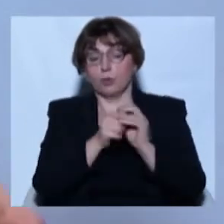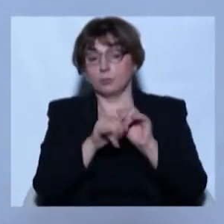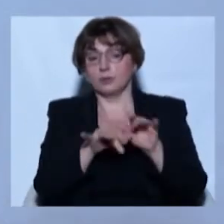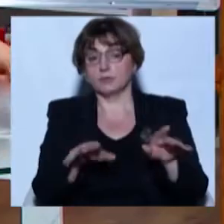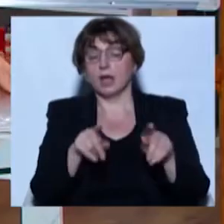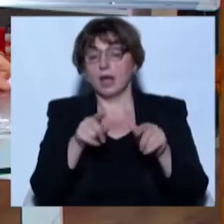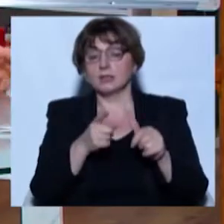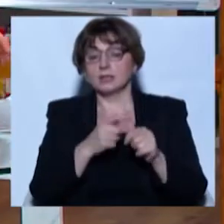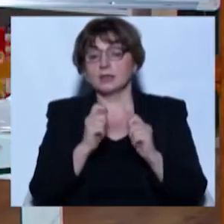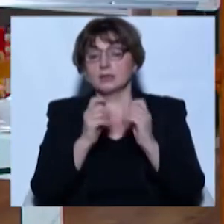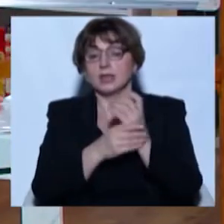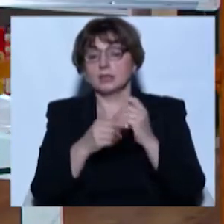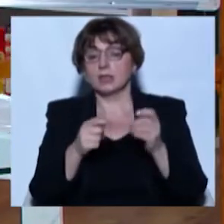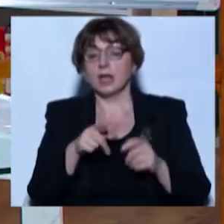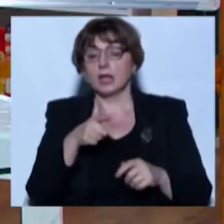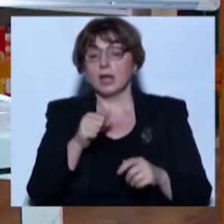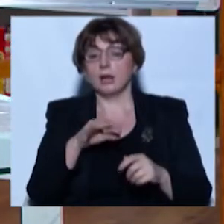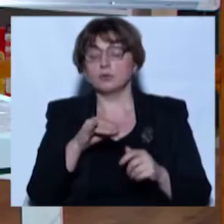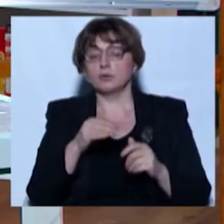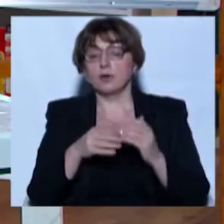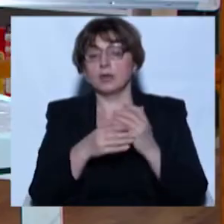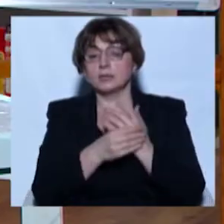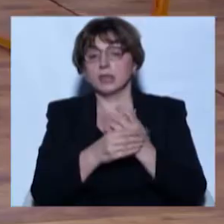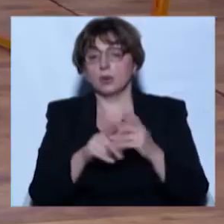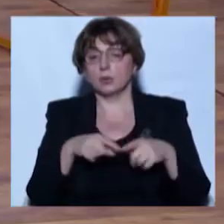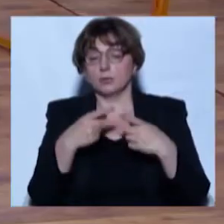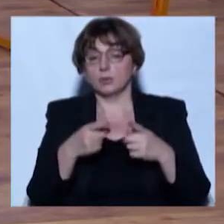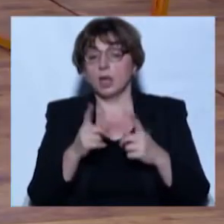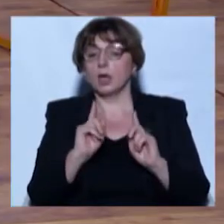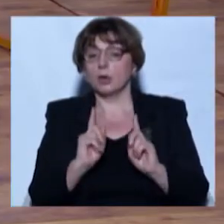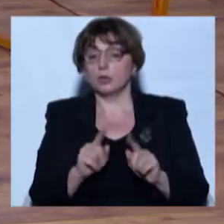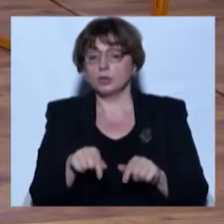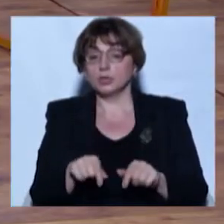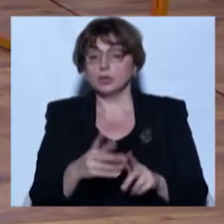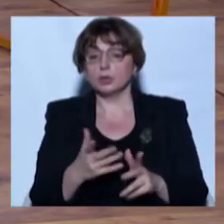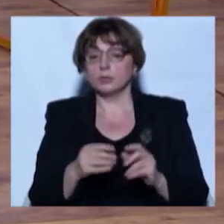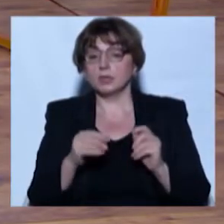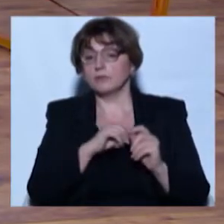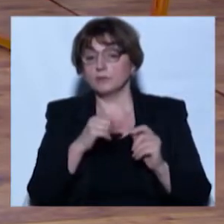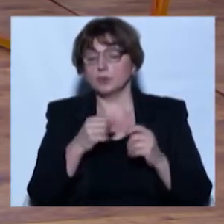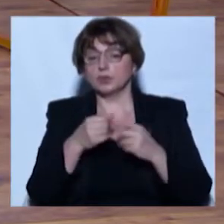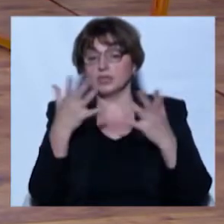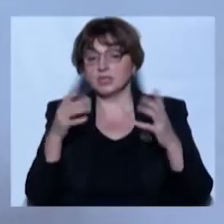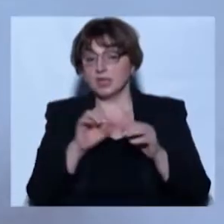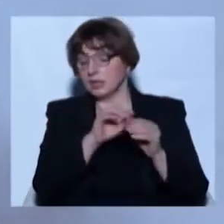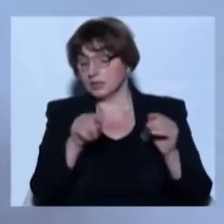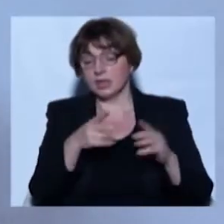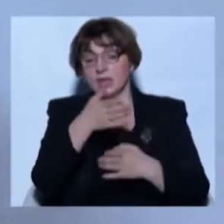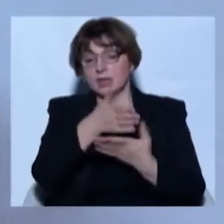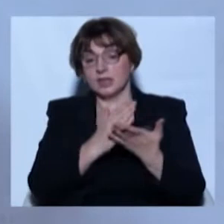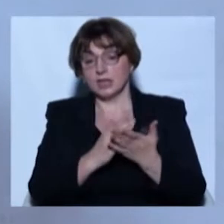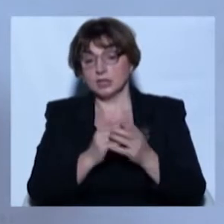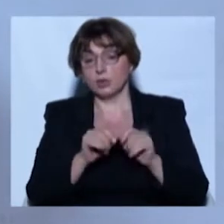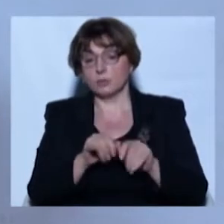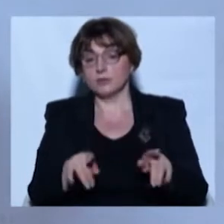էպս գամջ վիրվալ է սխեղուլ էպս ուծոտև են։ Հոլո, իսետ սխեղուլ էպս ռոմբլեպշից սինատելի սխիվի նաց իլոբրի վրձել դեպա,